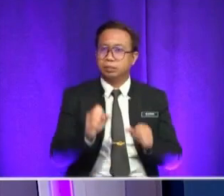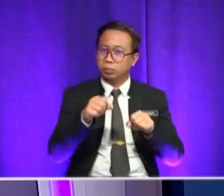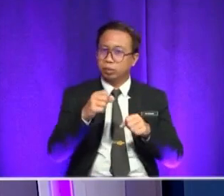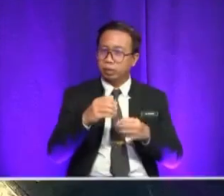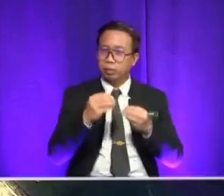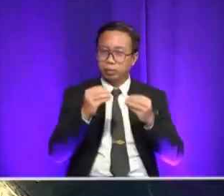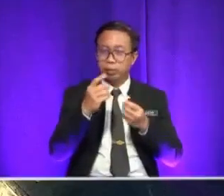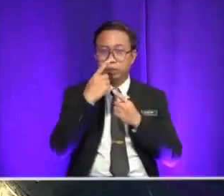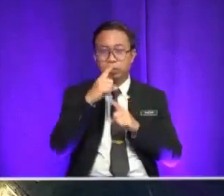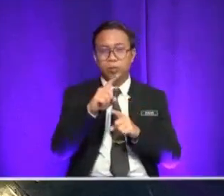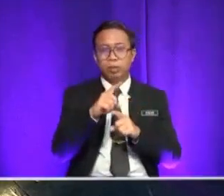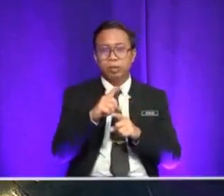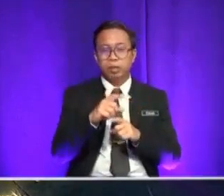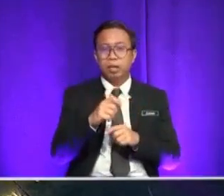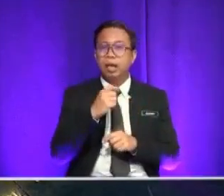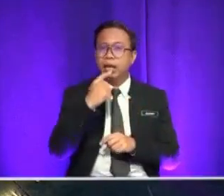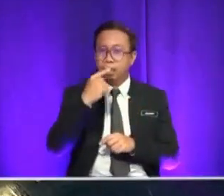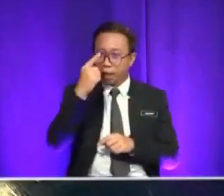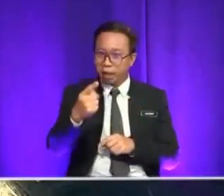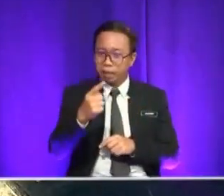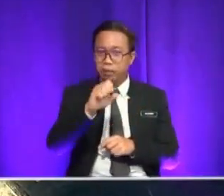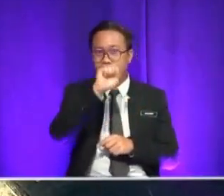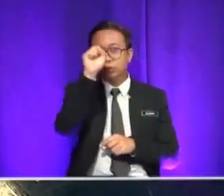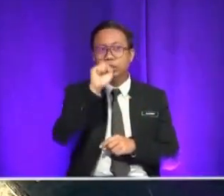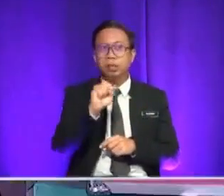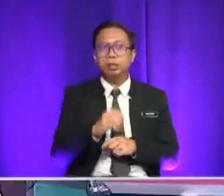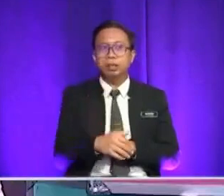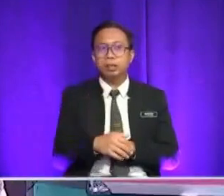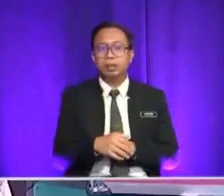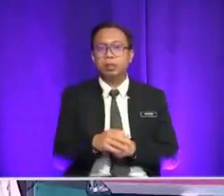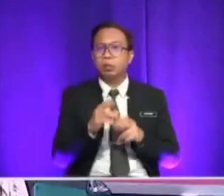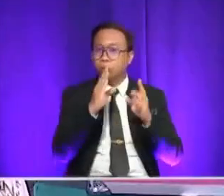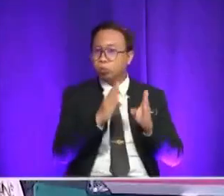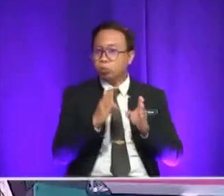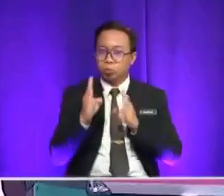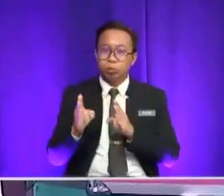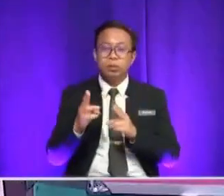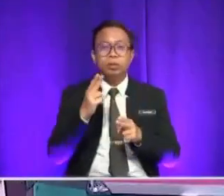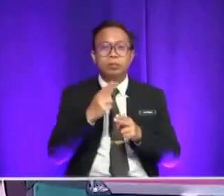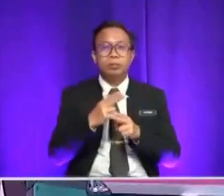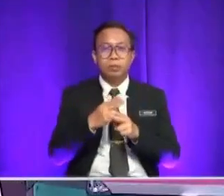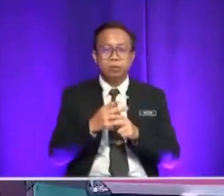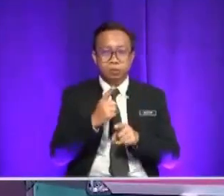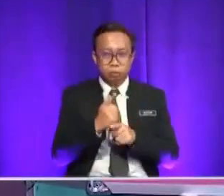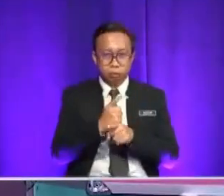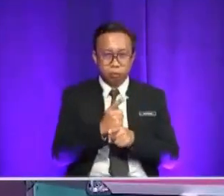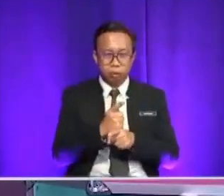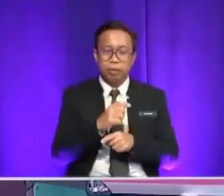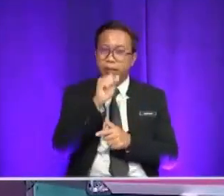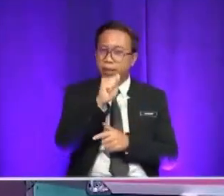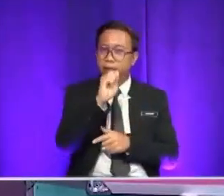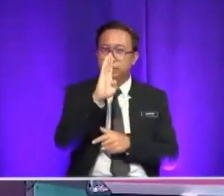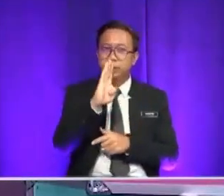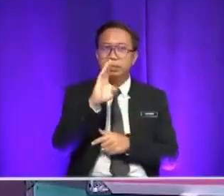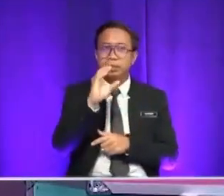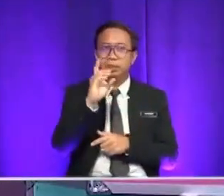Okey, berbalik kepada arahan soalan, kalau nampak dekat sini urutan yang betul dengan menulis A, B, C dan